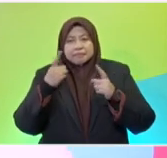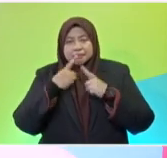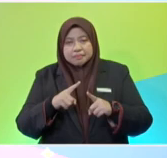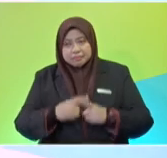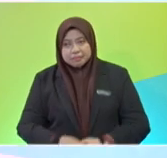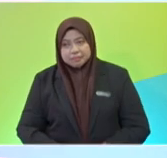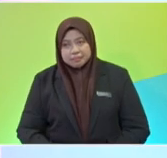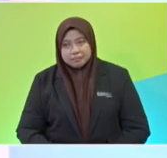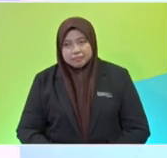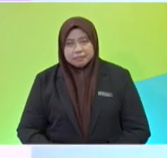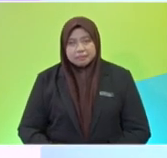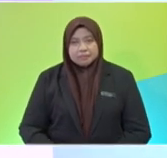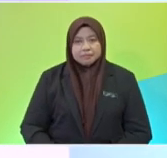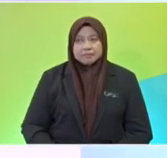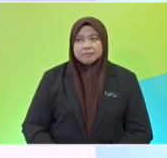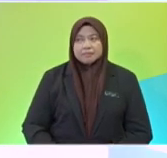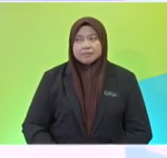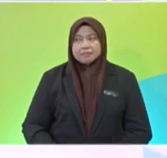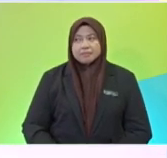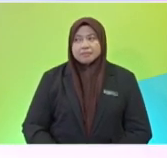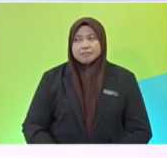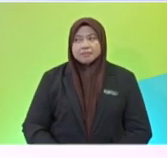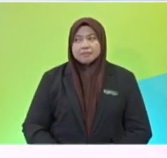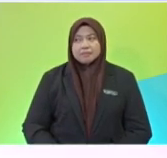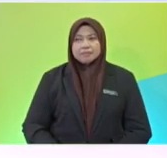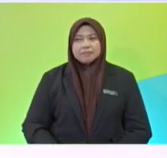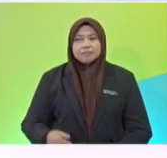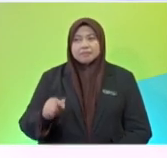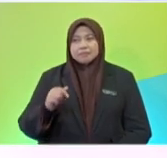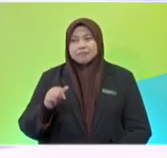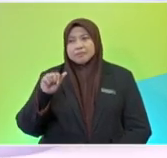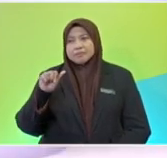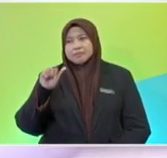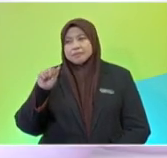menjadi cantik dan juga dari alay